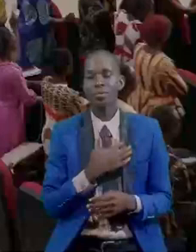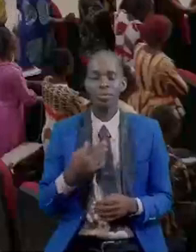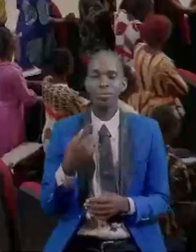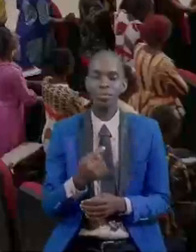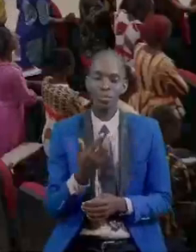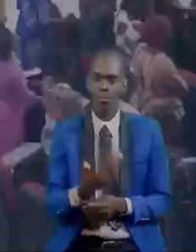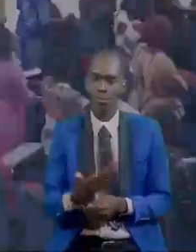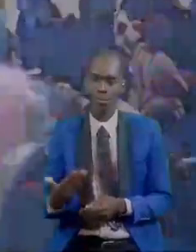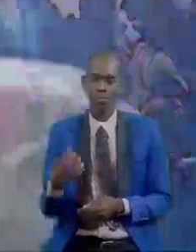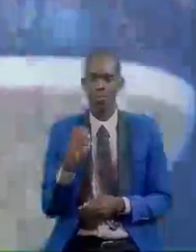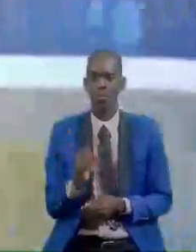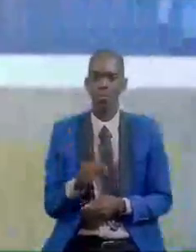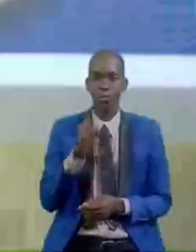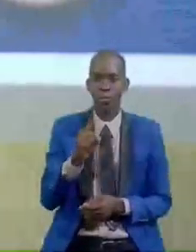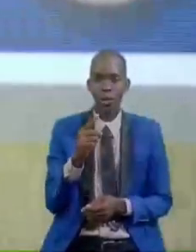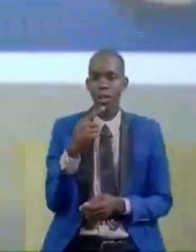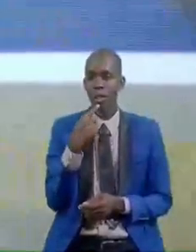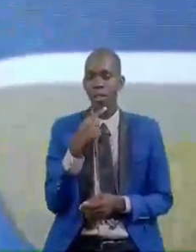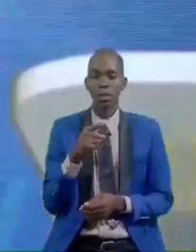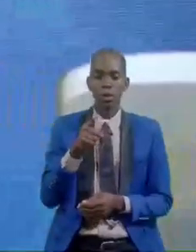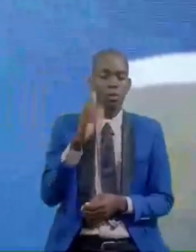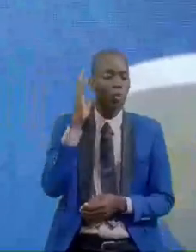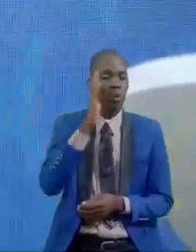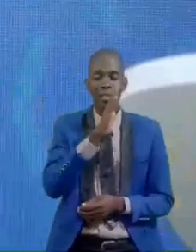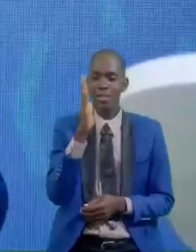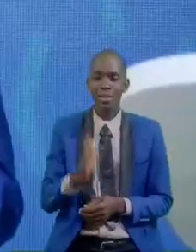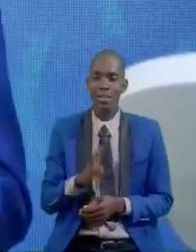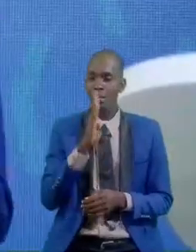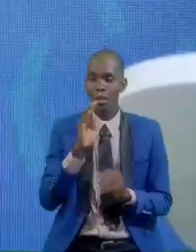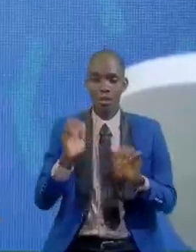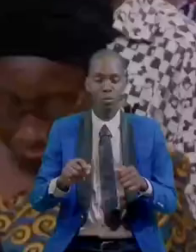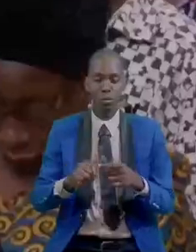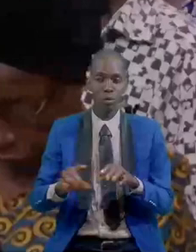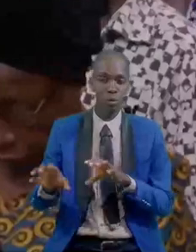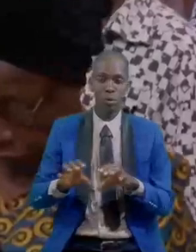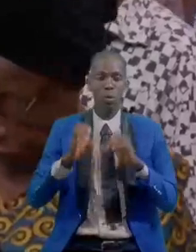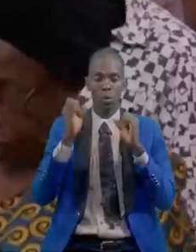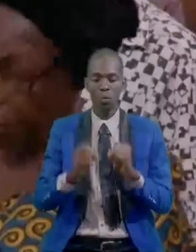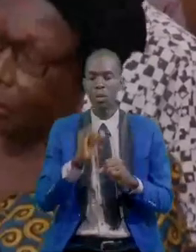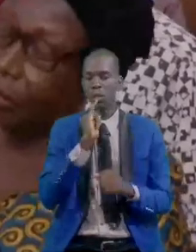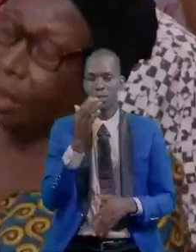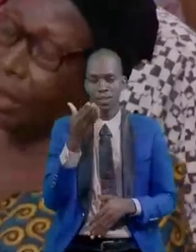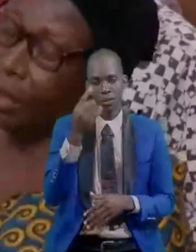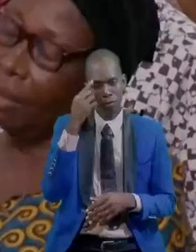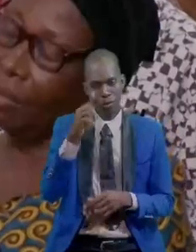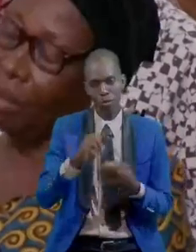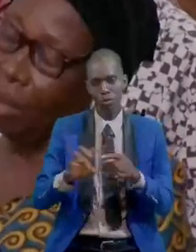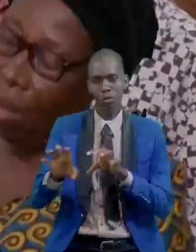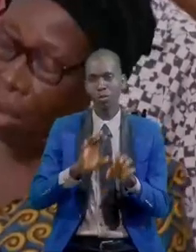Et les choses que tu avais dites que tu ne pourras jamais faire, la puissance est disponible maintenant.